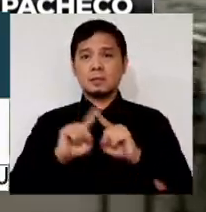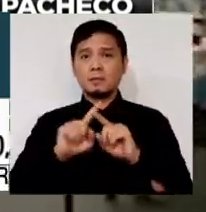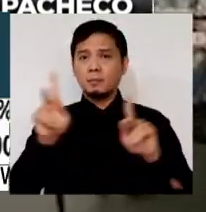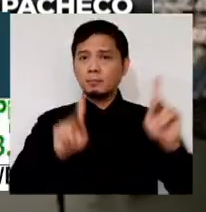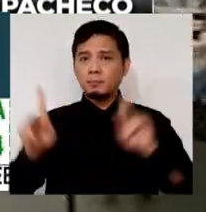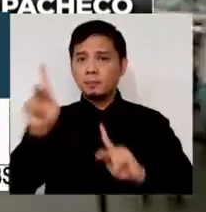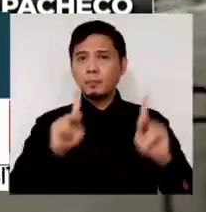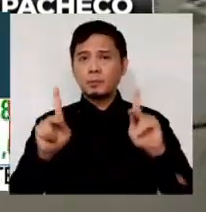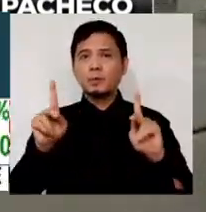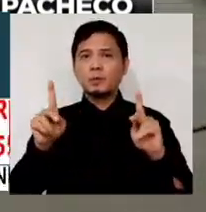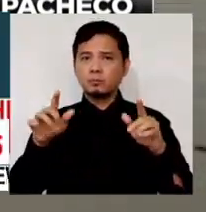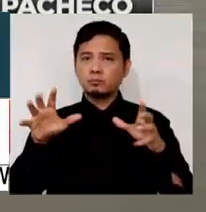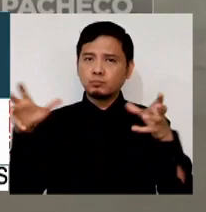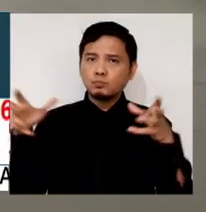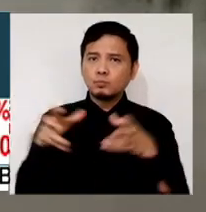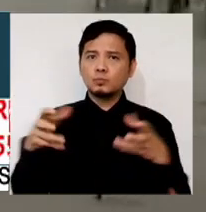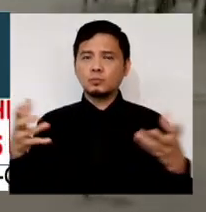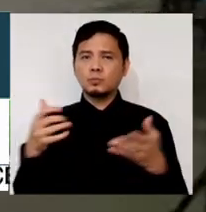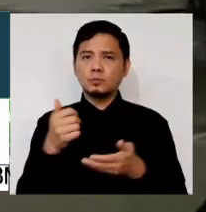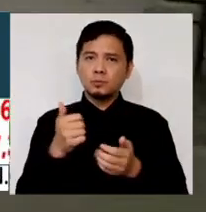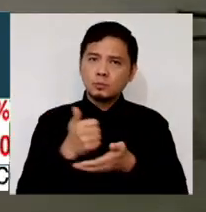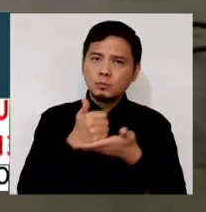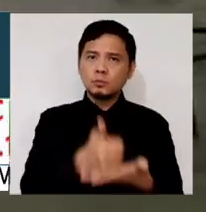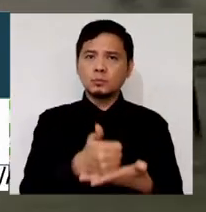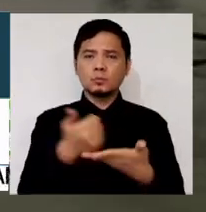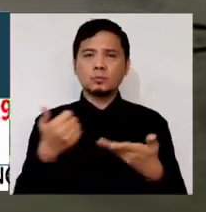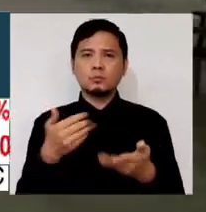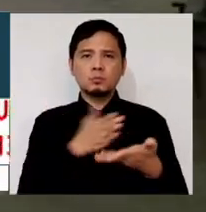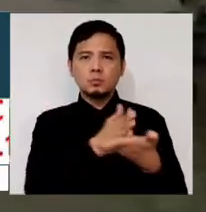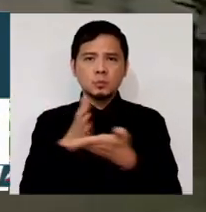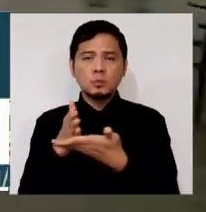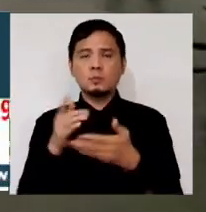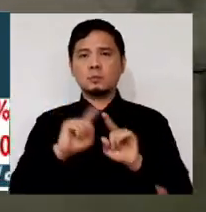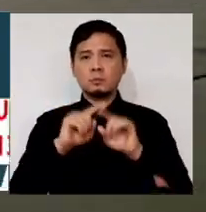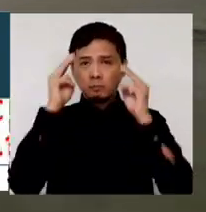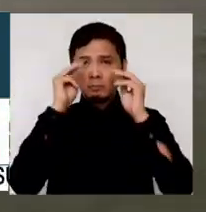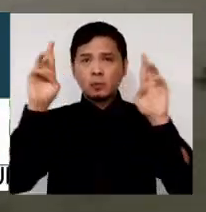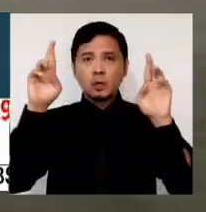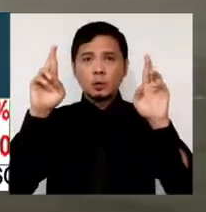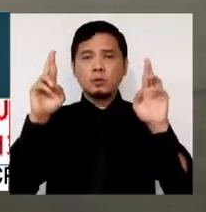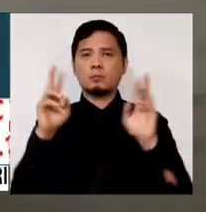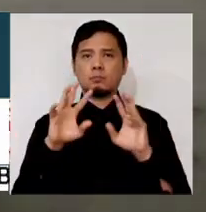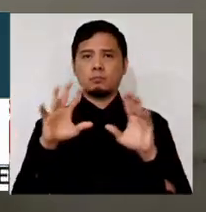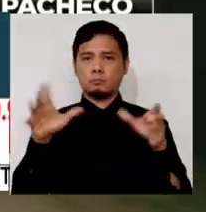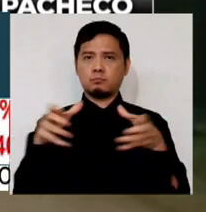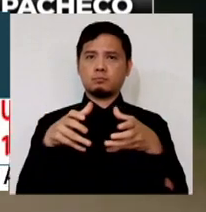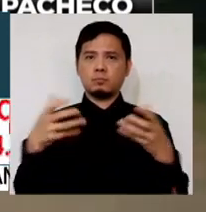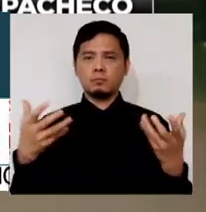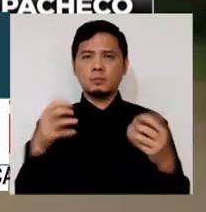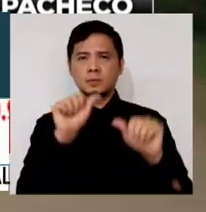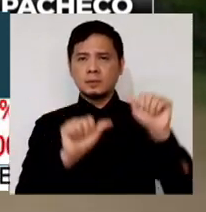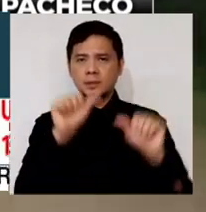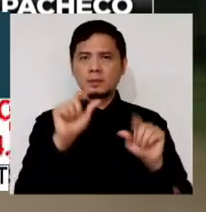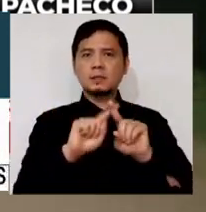mo, pinangaluhan ni Abel de Guzman at lahat ng mga mayor sa pag-assess ng mga damage